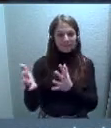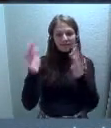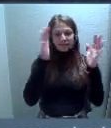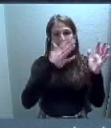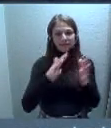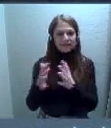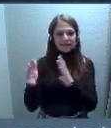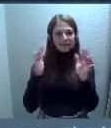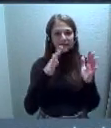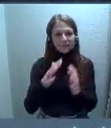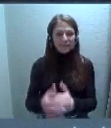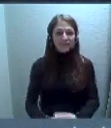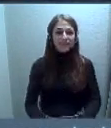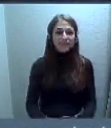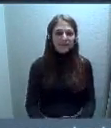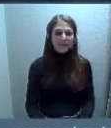Voilà.